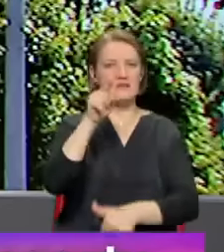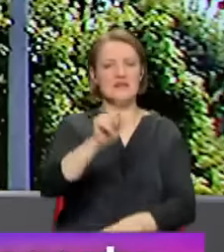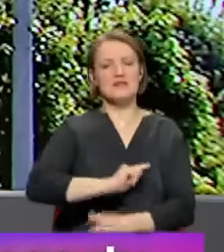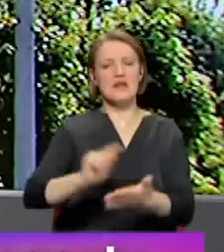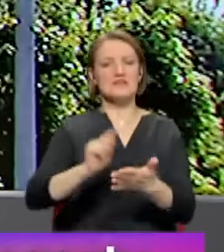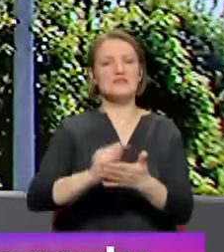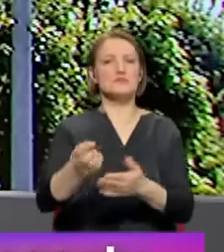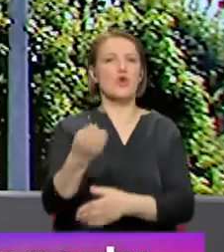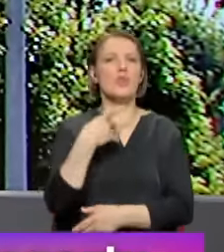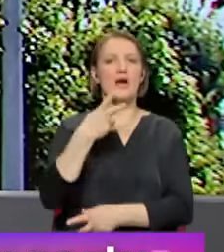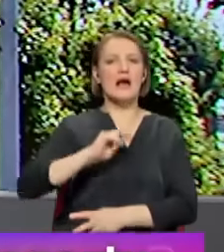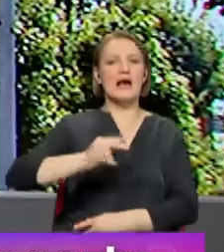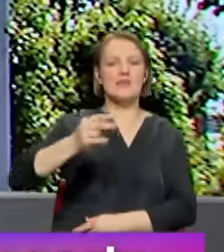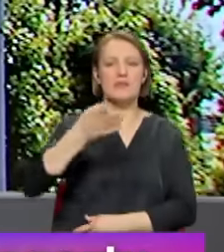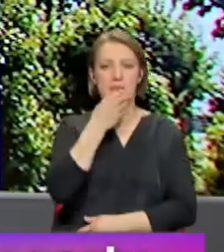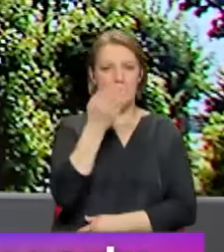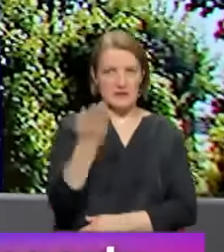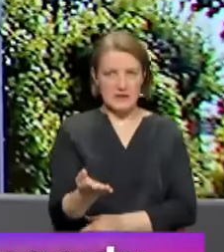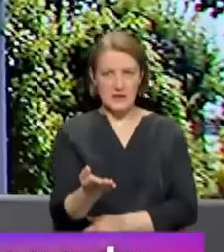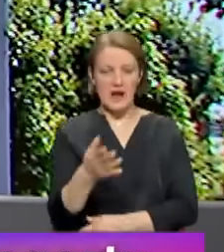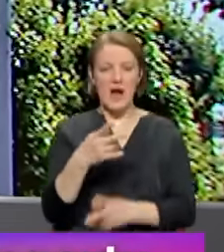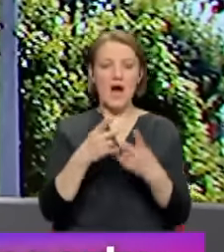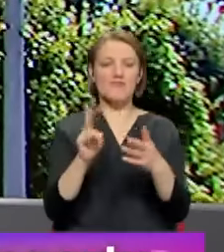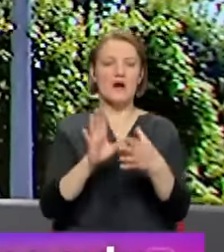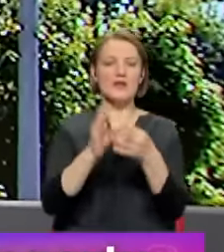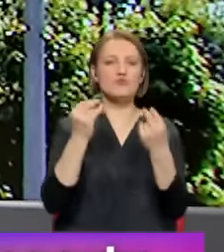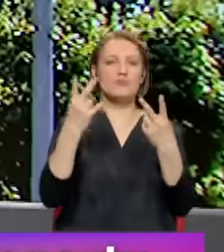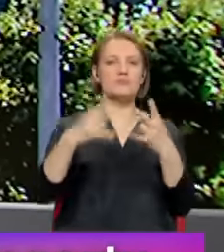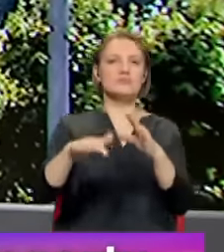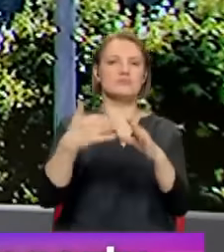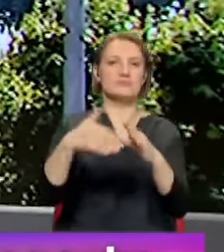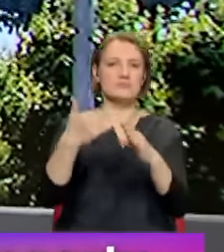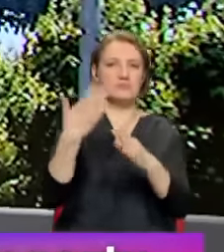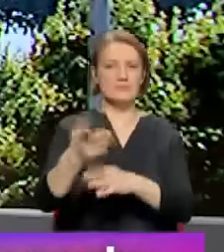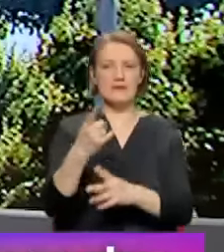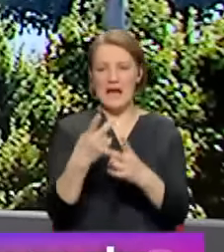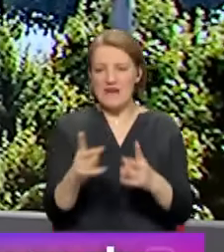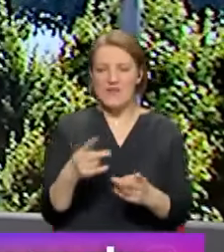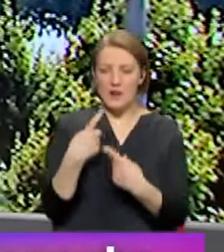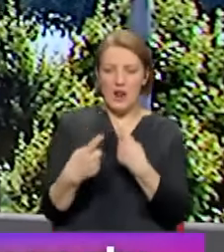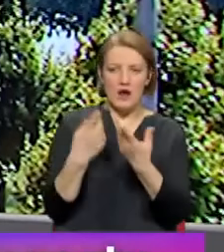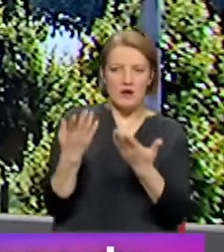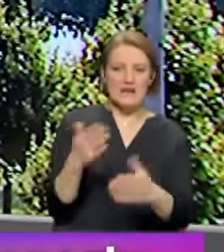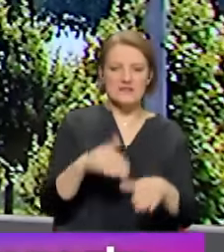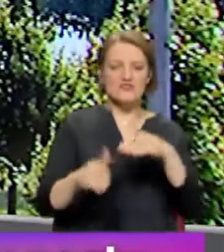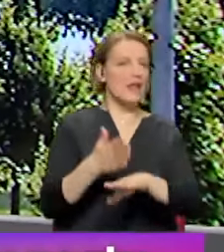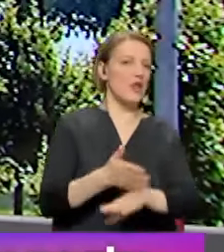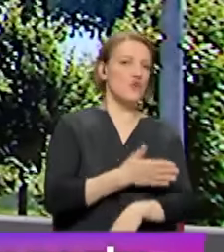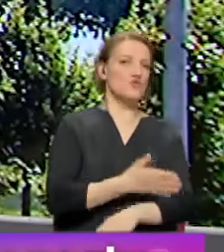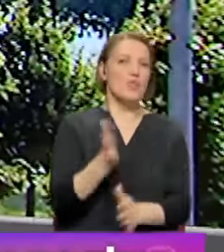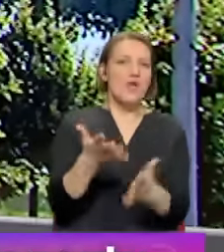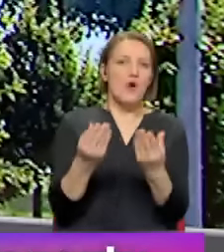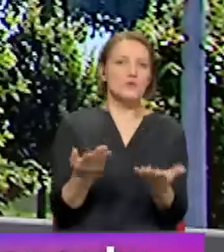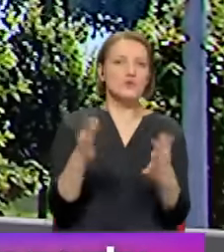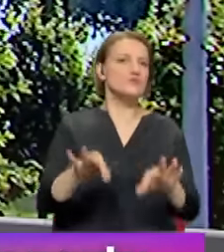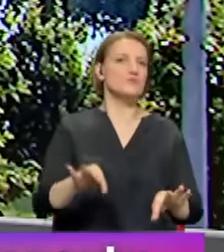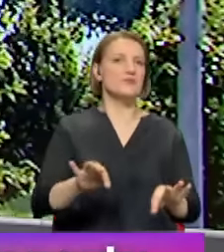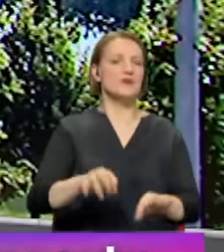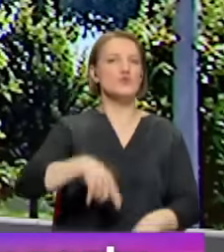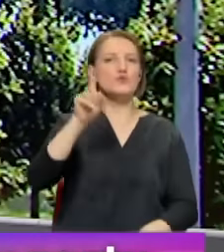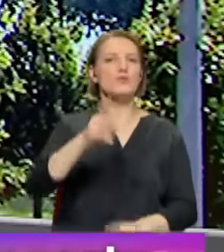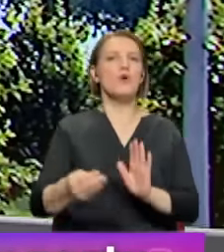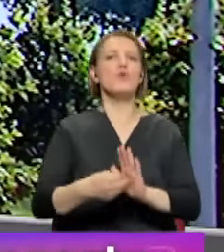gönderin. Kademeli emeklilik gündeme gelir mi? Afla ilgili çokça mesaj geliyor. Bir aftan söz ediyorlardı seçimlerden önce. Ne oldu şimdi,